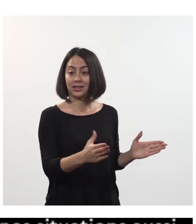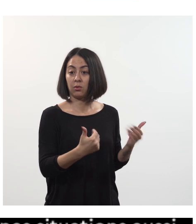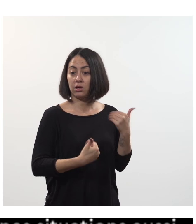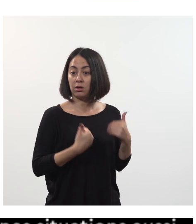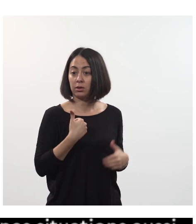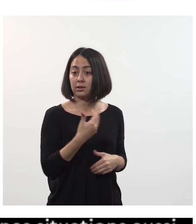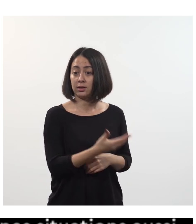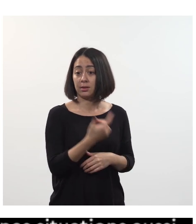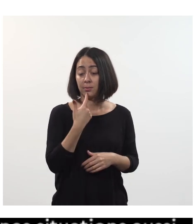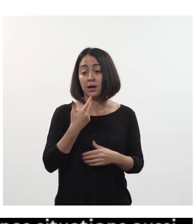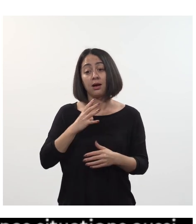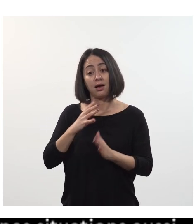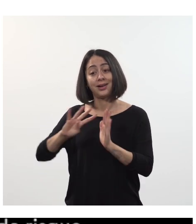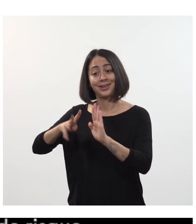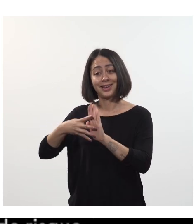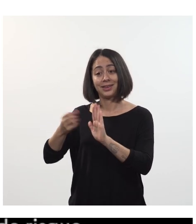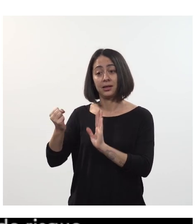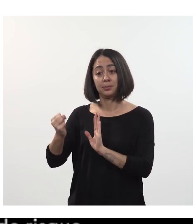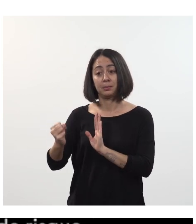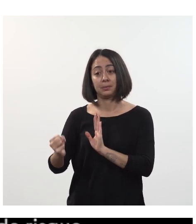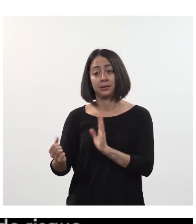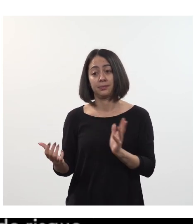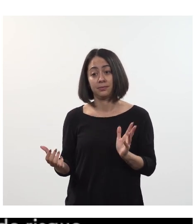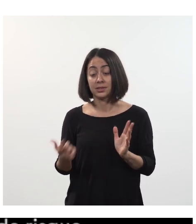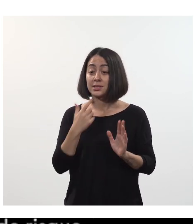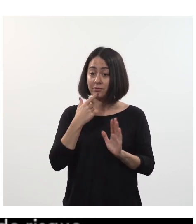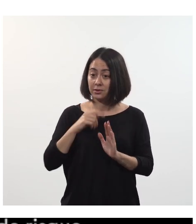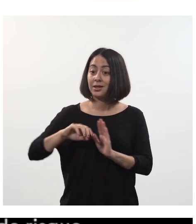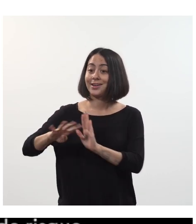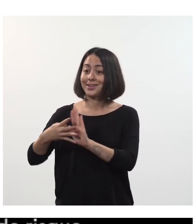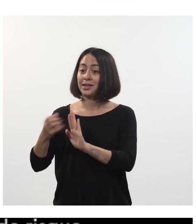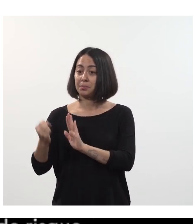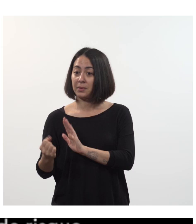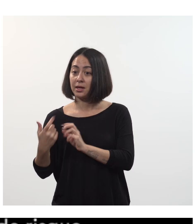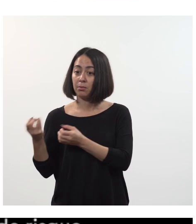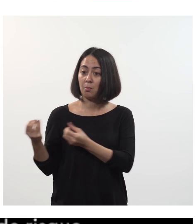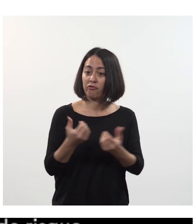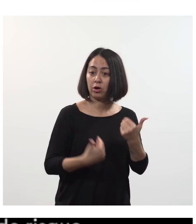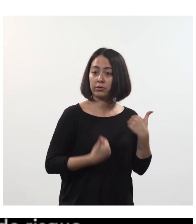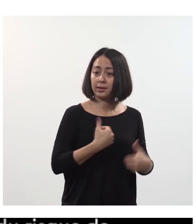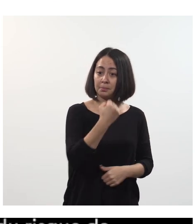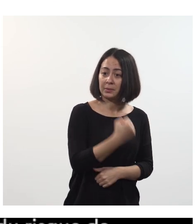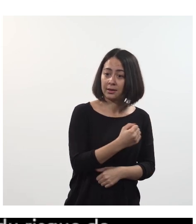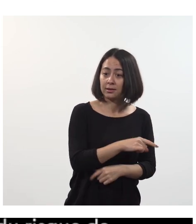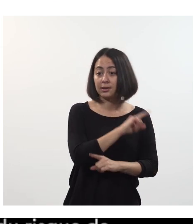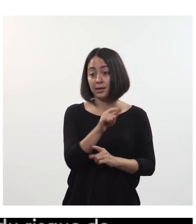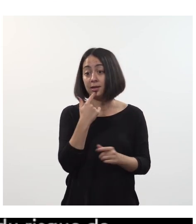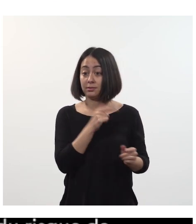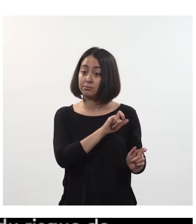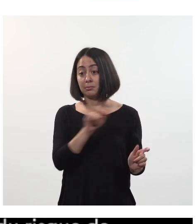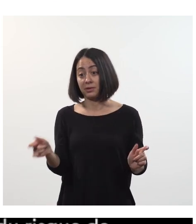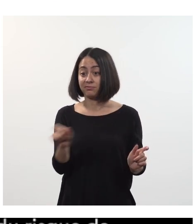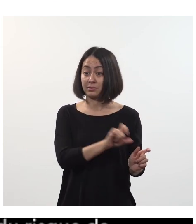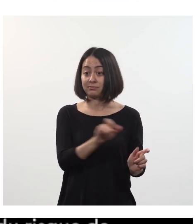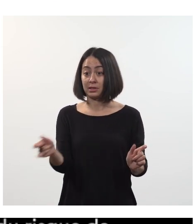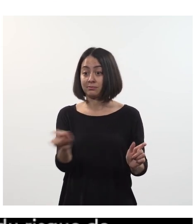d'aggravation. Hein. Les facteurs d'aggravation vont aggraver le handicap va aggraver ces facteurs. Donc, qui sont liés à, bien sûr, la maladie, les